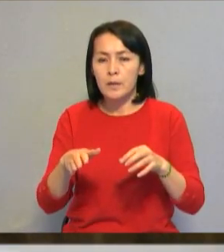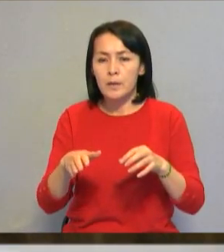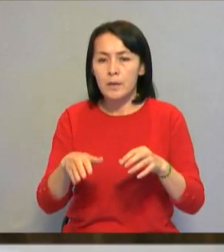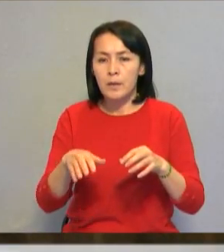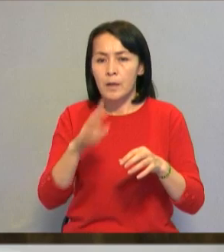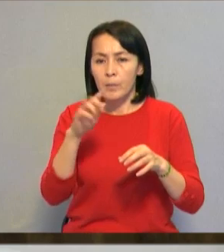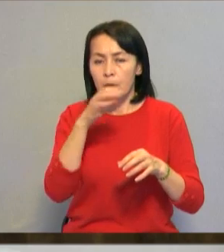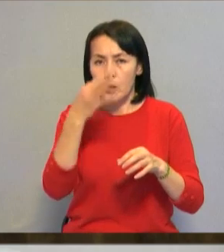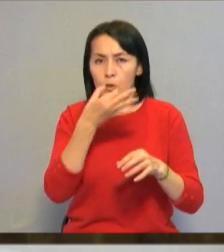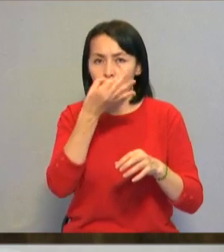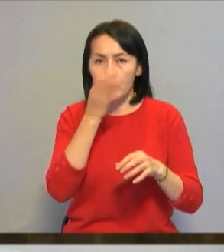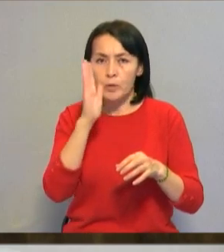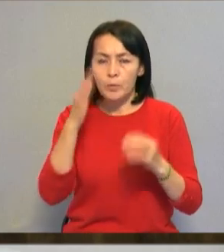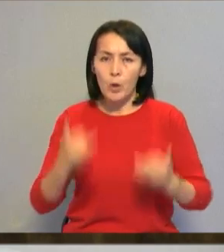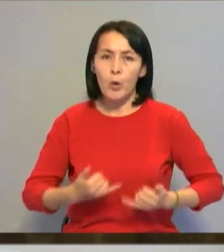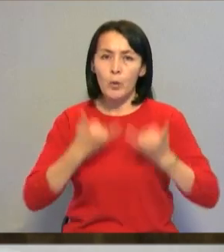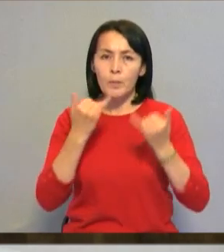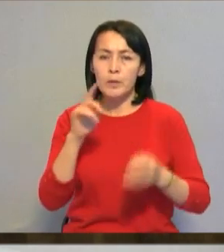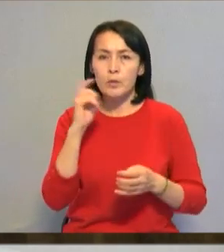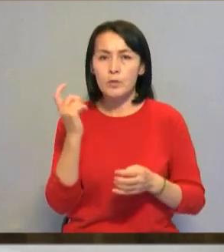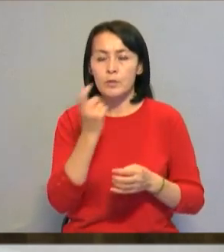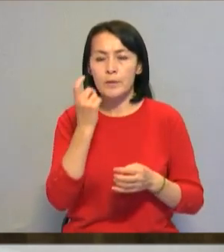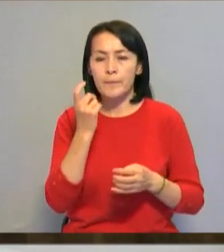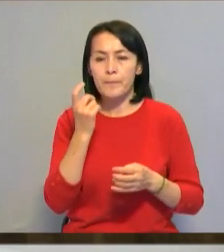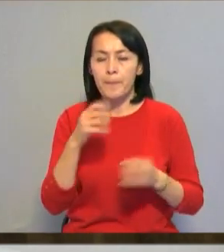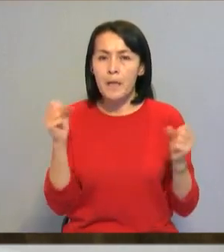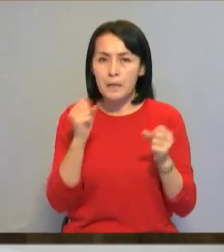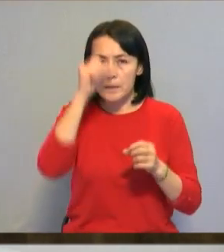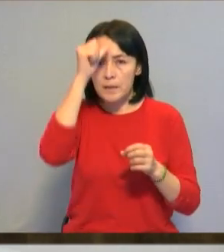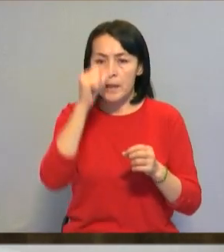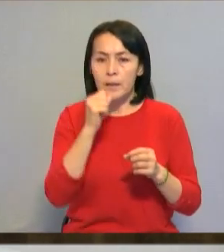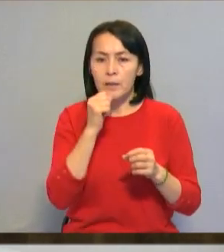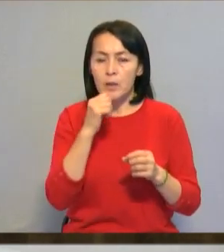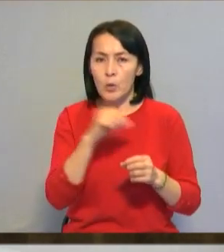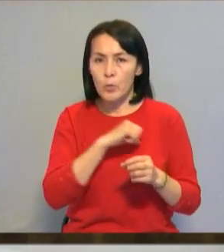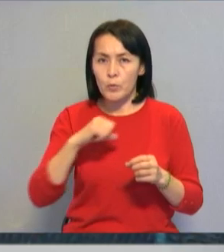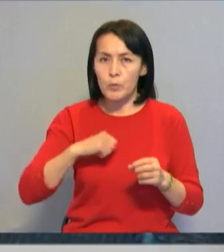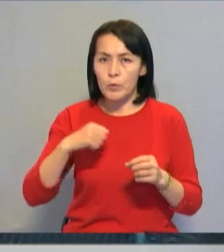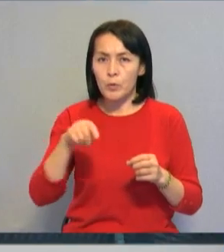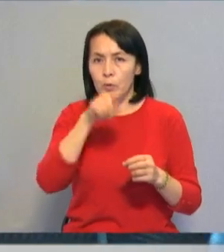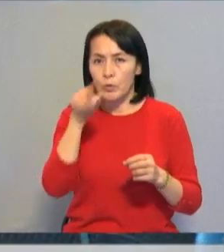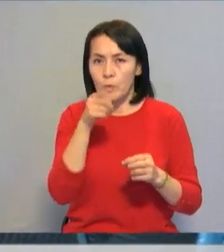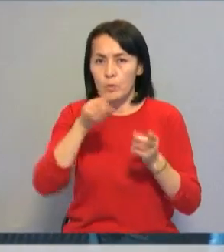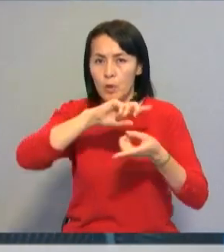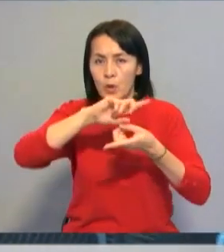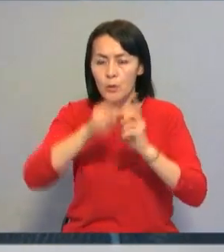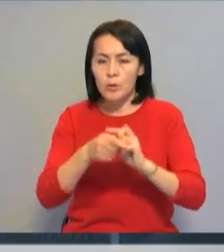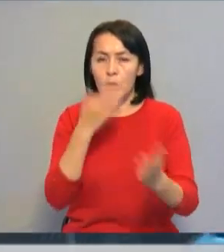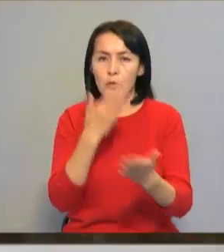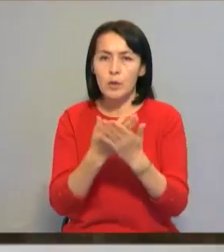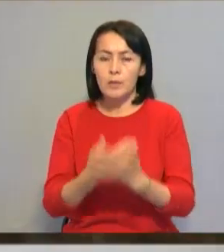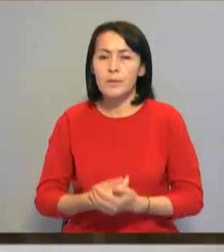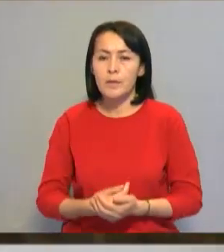кодексінің баптарымен жауапкершілікке тартылады. Құрметті жүргізушілер, қысқы мезгілде өздерінің дөңгелектеріңізді ауыстыруыңызды